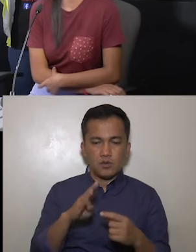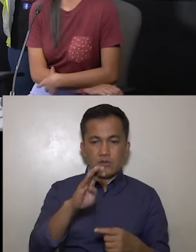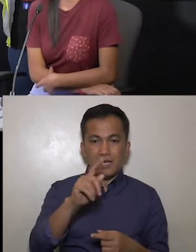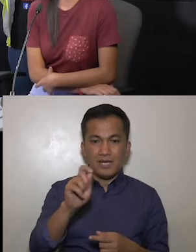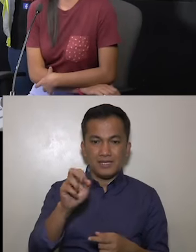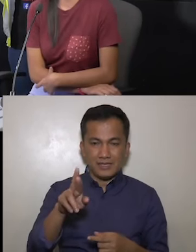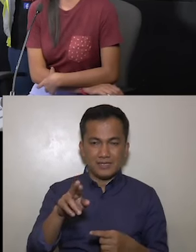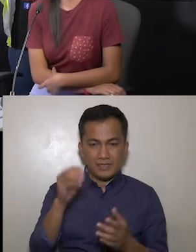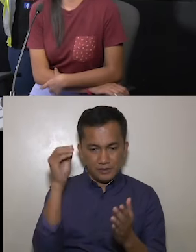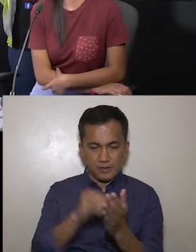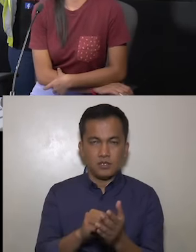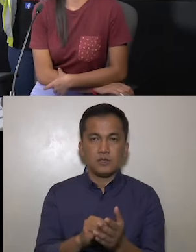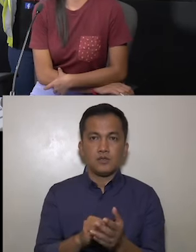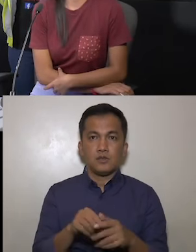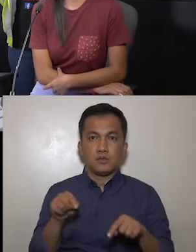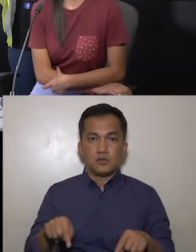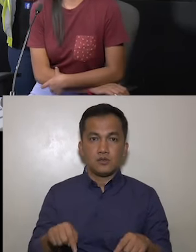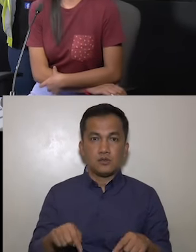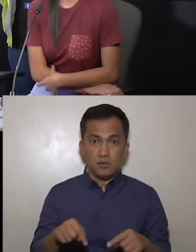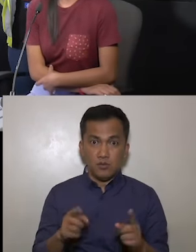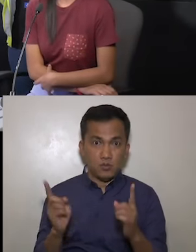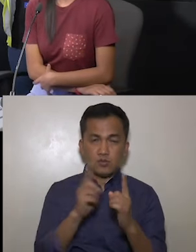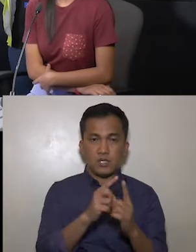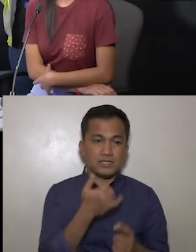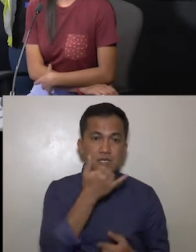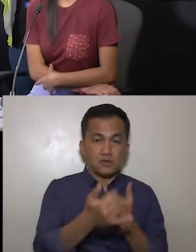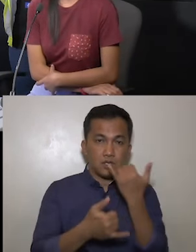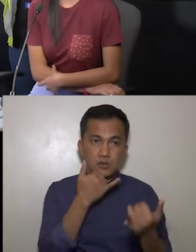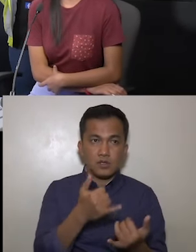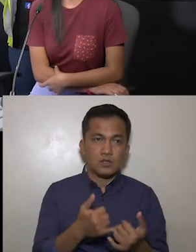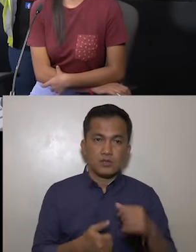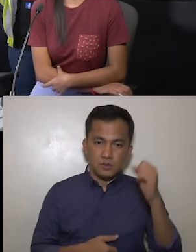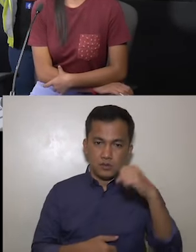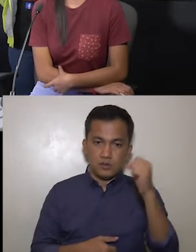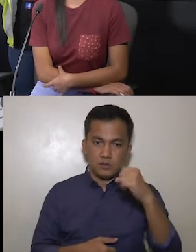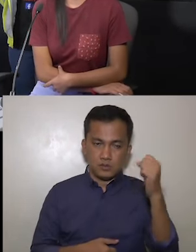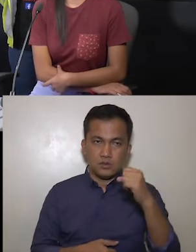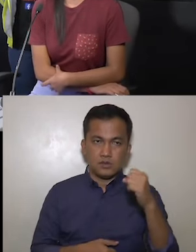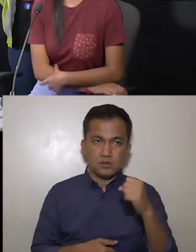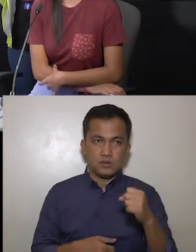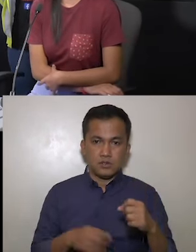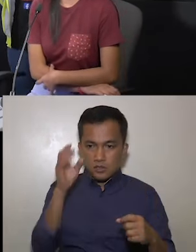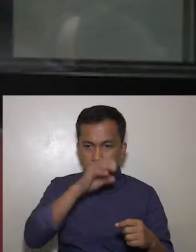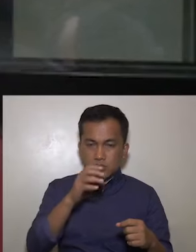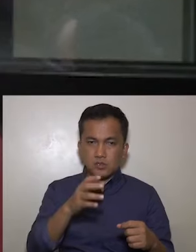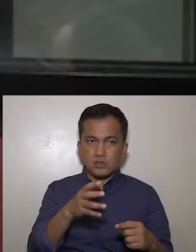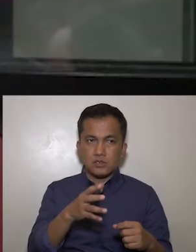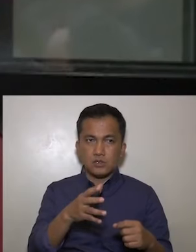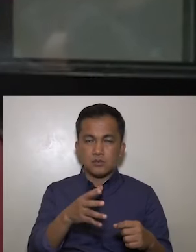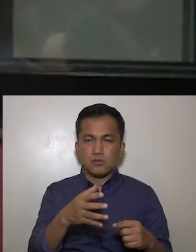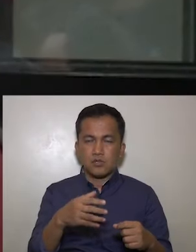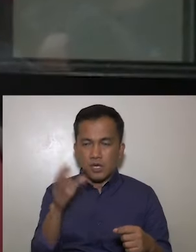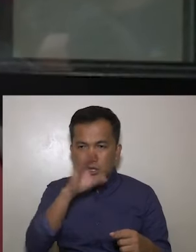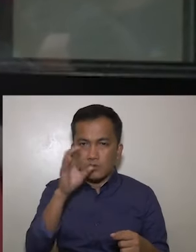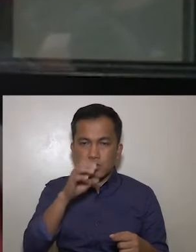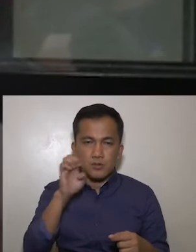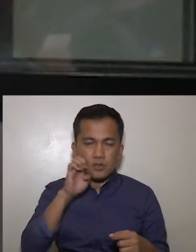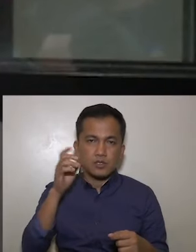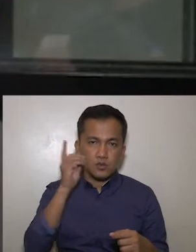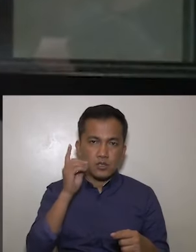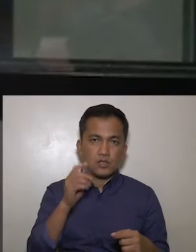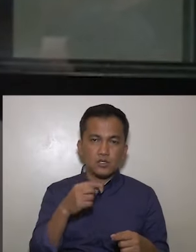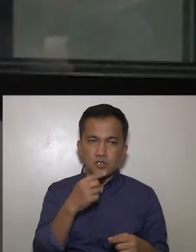po naka-blotter na ngayon dito yan sa amin. Ah, pupunta dyan, naninigaw, sisigaw-sigaw? Nahanap daw po niya yung mama ko. Ilabas niyo si Emily Dulay dito.